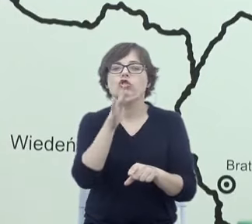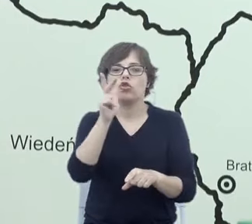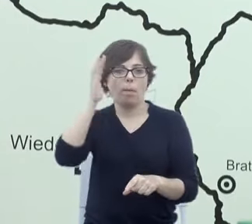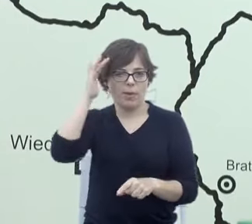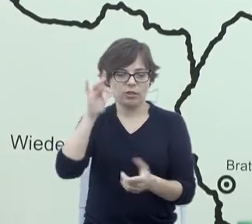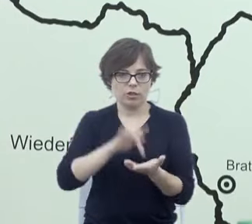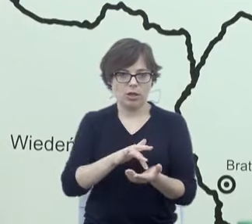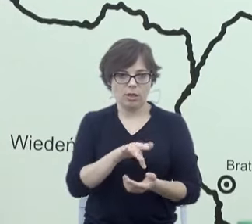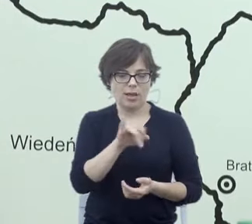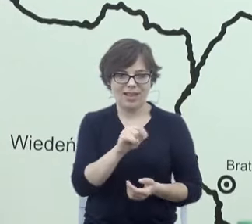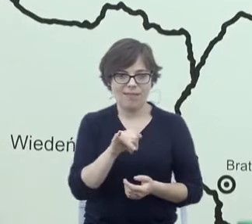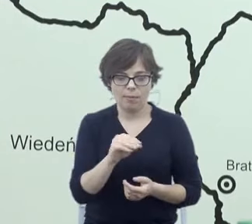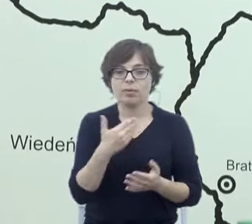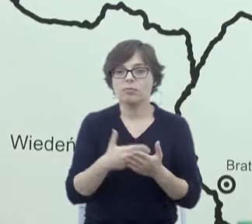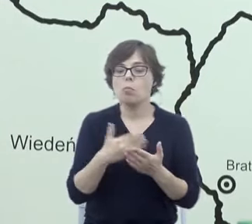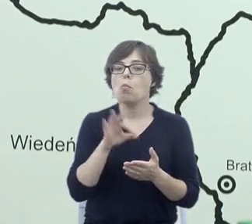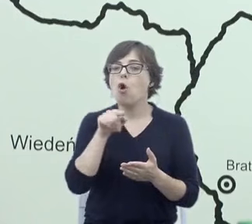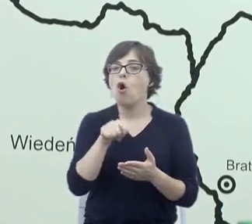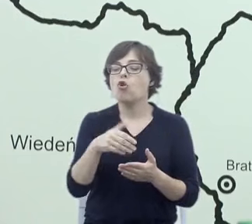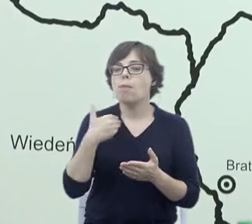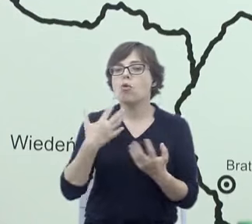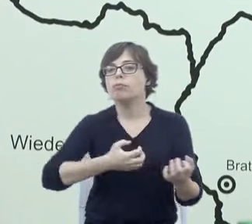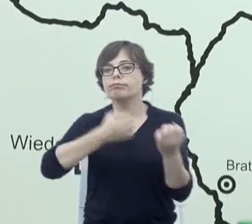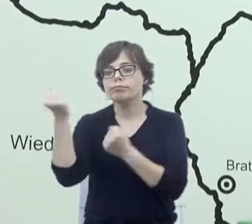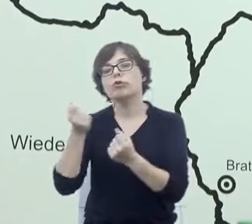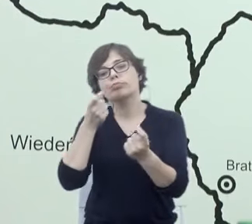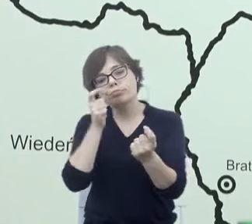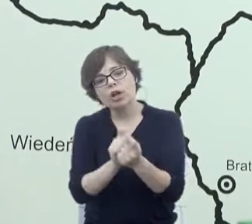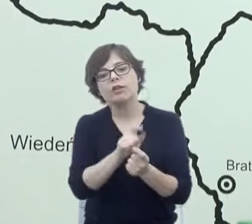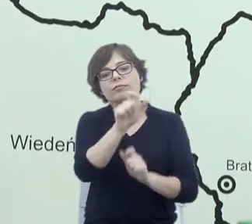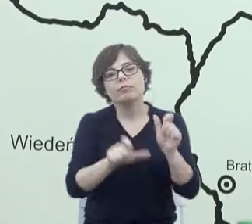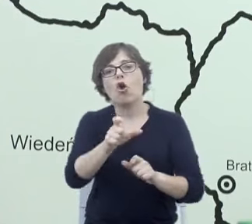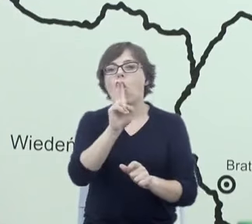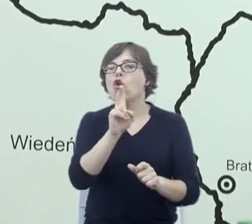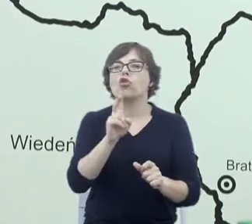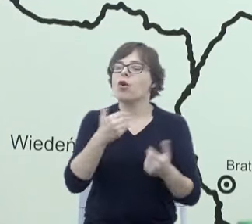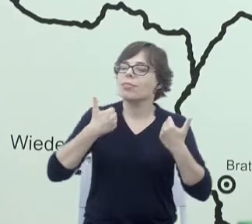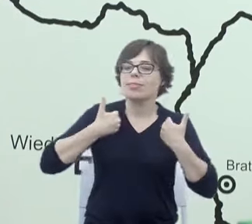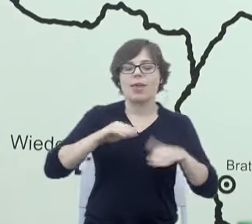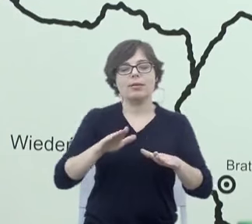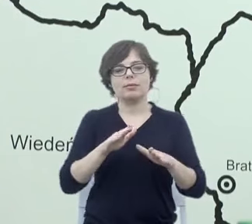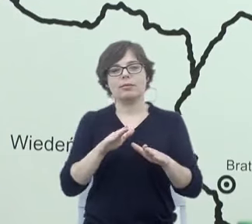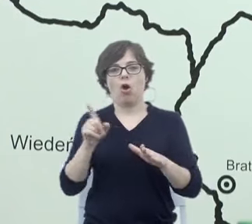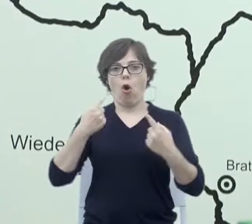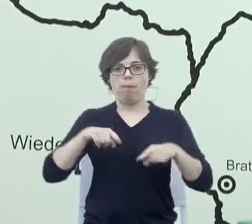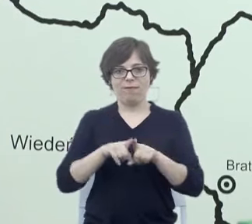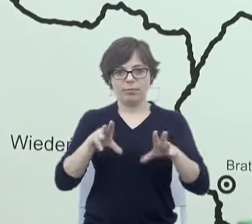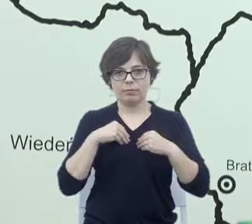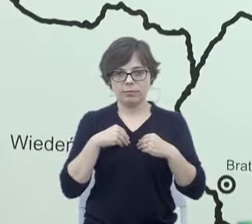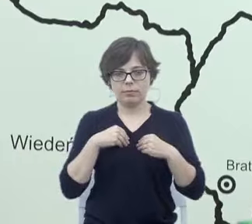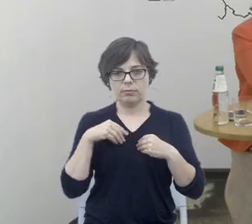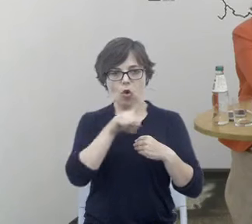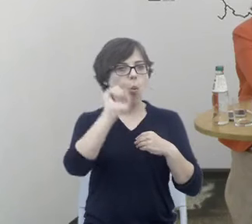deportacja przeciw, no, skierowana tym, wobec, którzy nie chcieli przyjąć obywatelstwa. Głównie przeciw, tak, Żydom na 80 tysięcy. Polaków też, czy